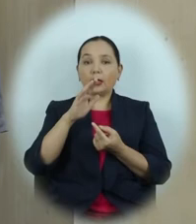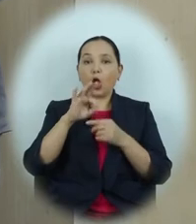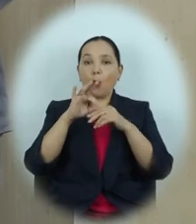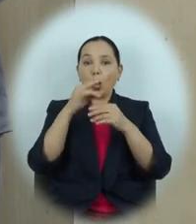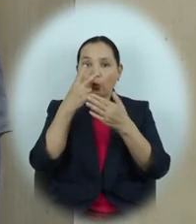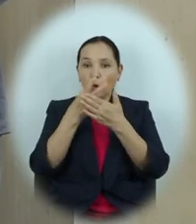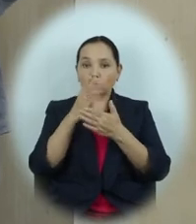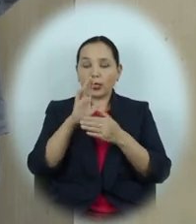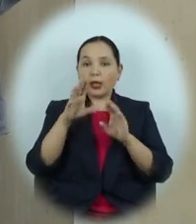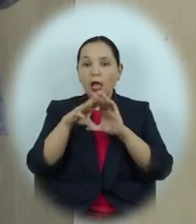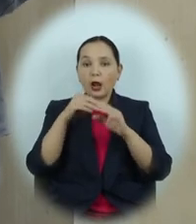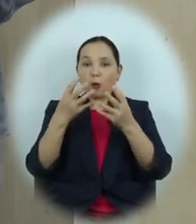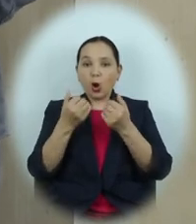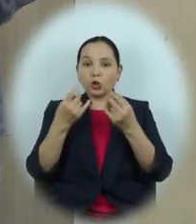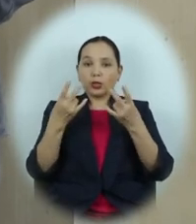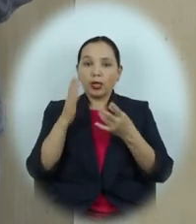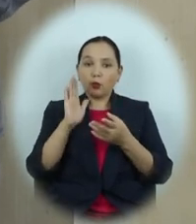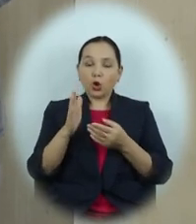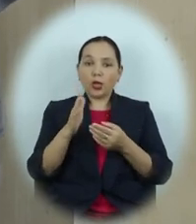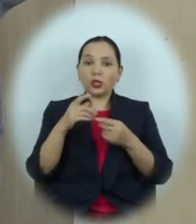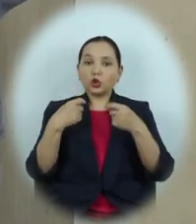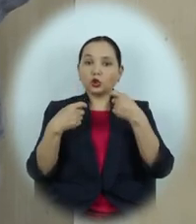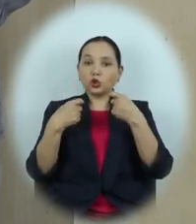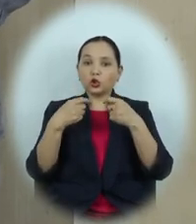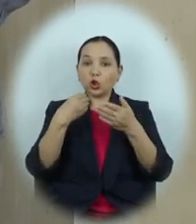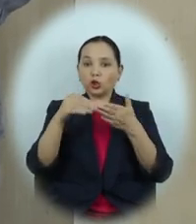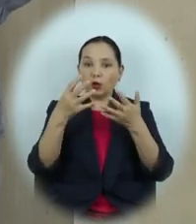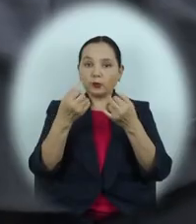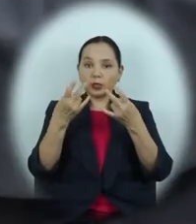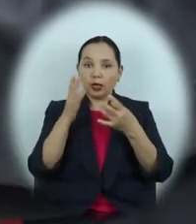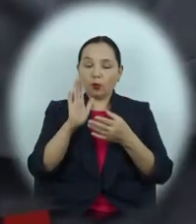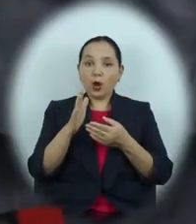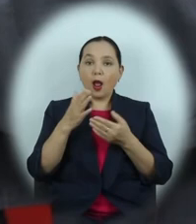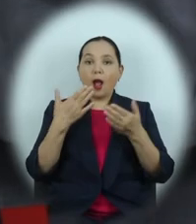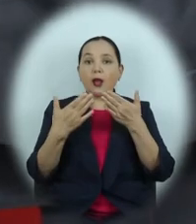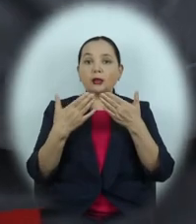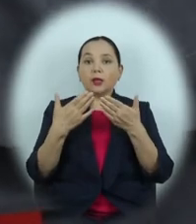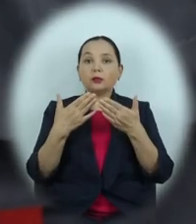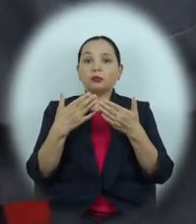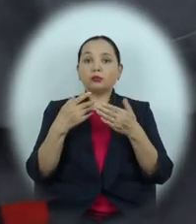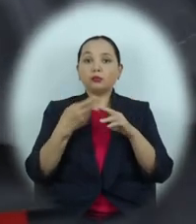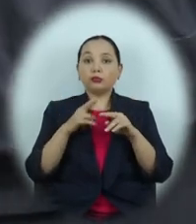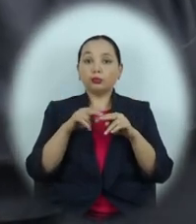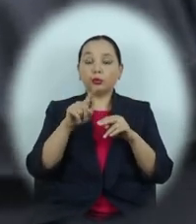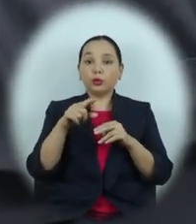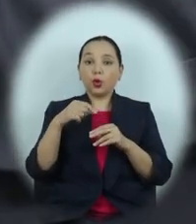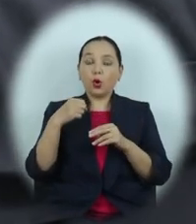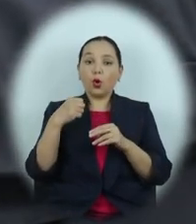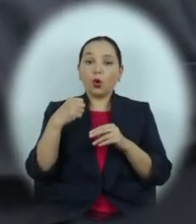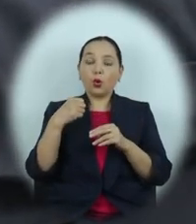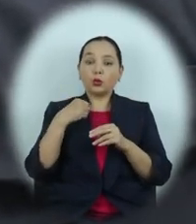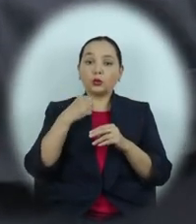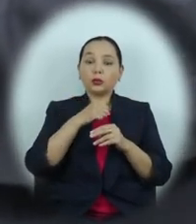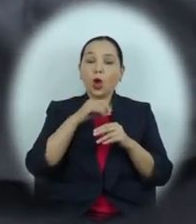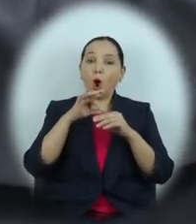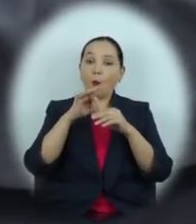borib ko'rsatib, tanlab olishimiz kerak bo'ladi. Ya'ni sotib olishimiz kerak bo'ladi. Agar buni o'zida tentni